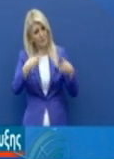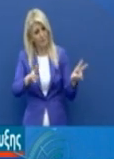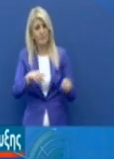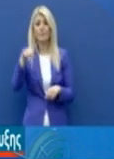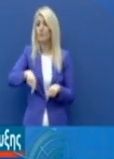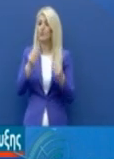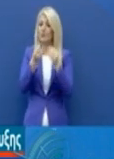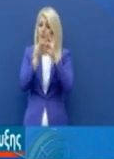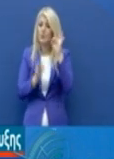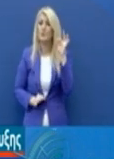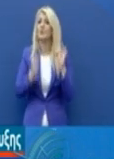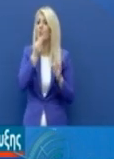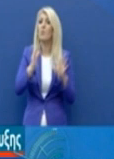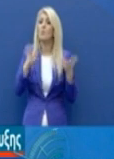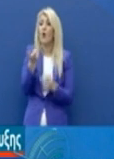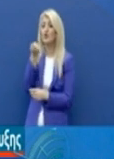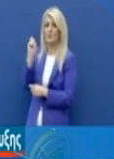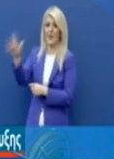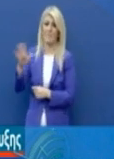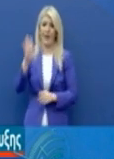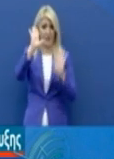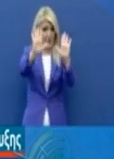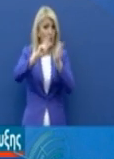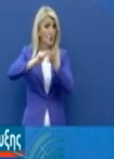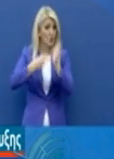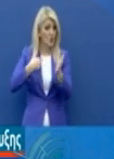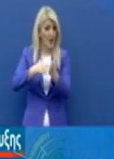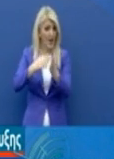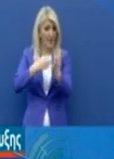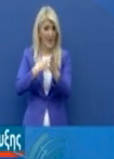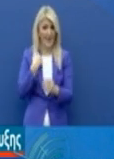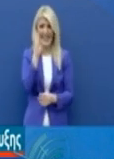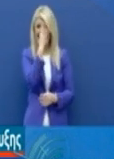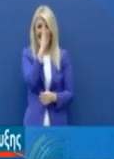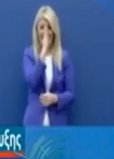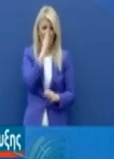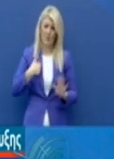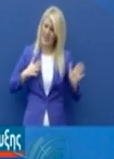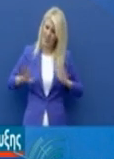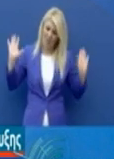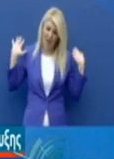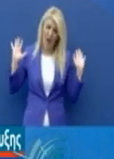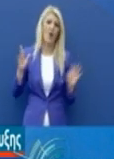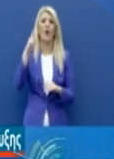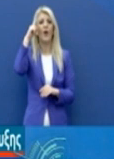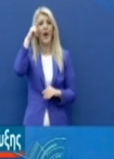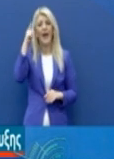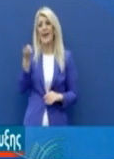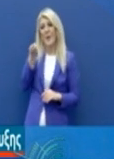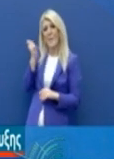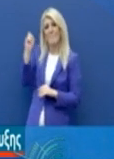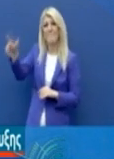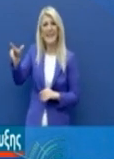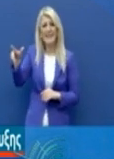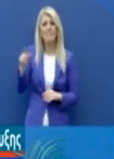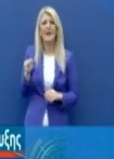στήριξης. Δεν υποκρινόμαστε ότι το click away μπορεί να ισοφαρίσει σε επιχειρήσεις την ζημία από τη